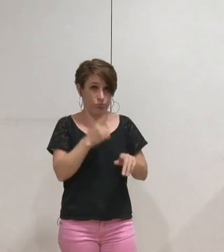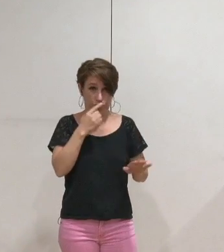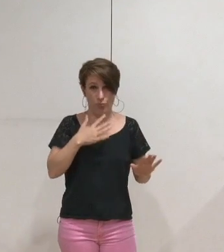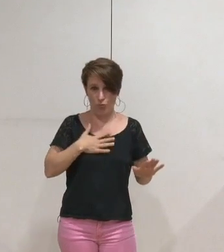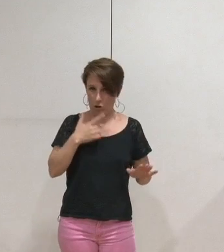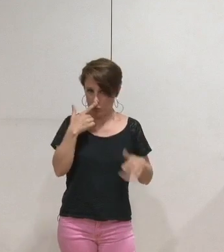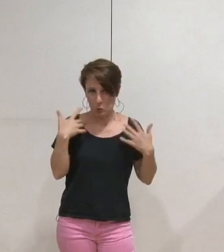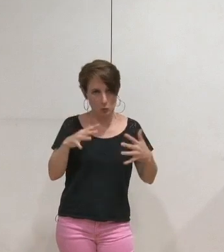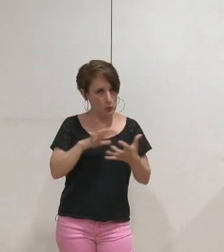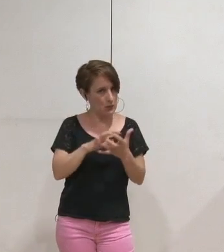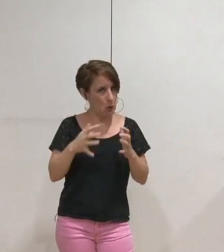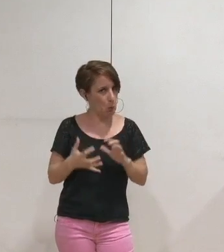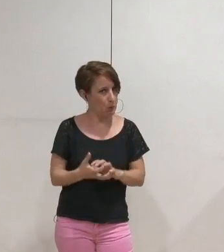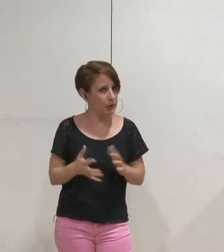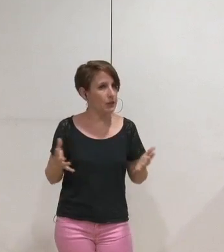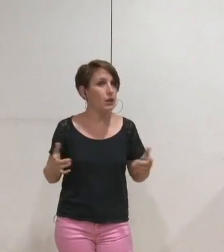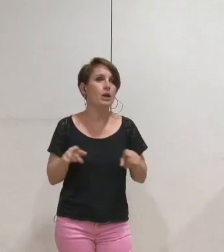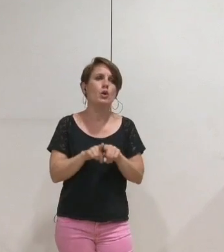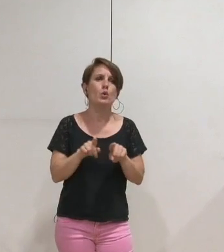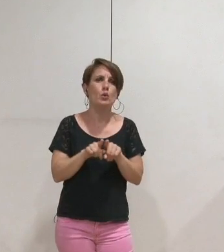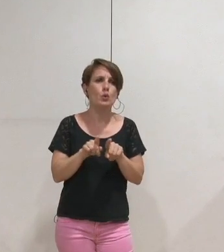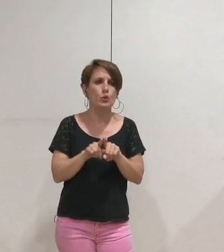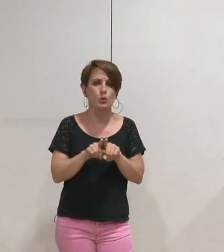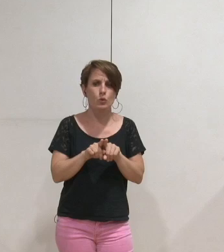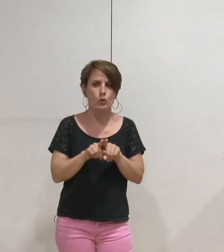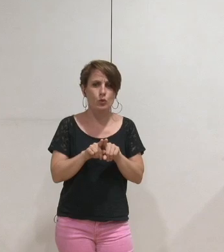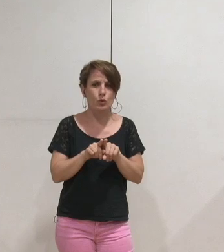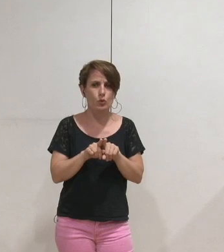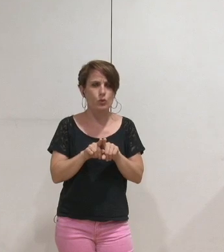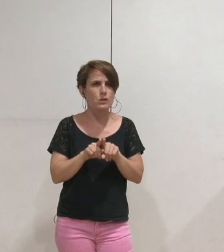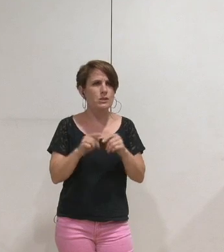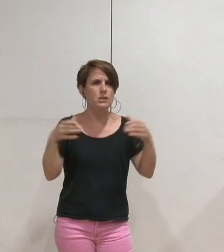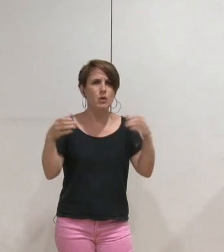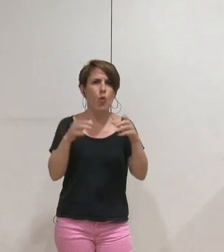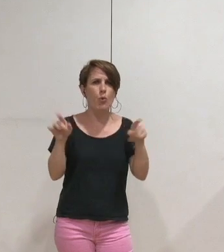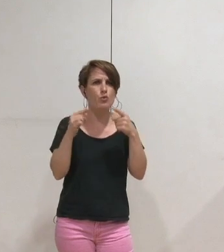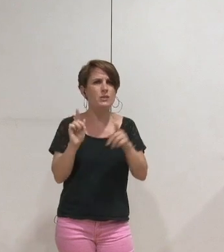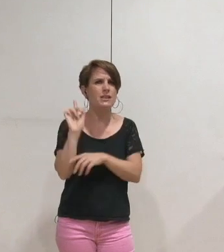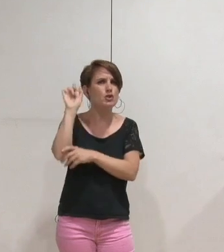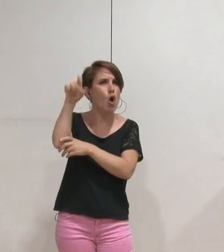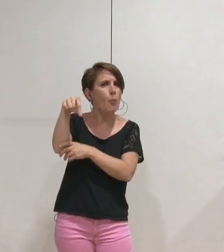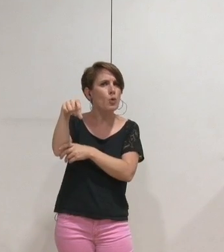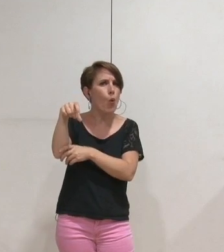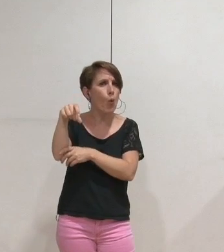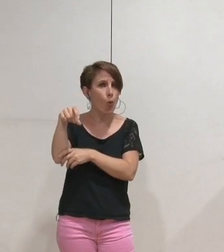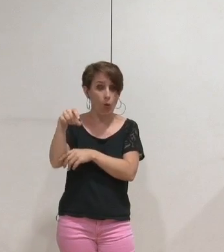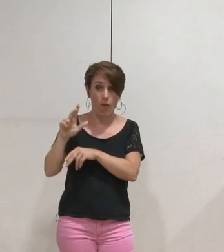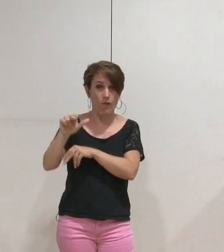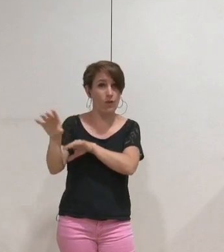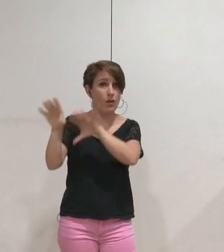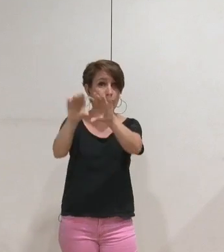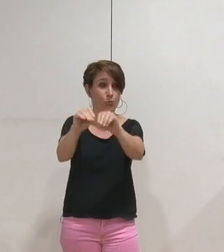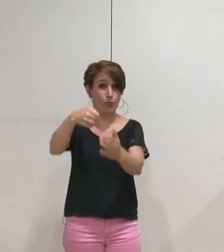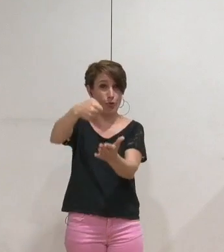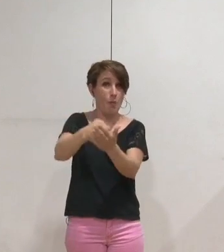bien compliqué souligner d'ailleurs que le Scorpion qui vient je crois la fin de l'année je suppose ne se fera pas